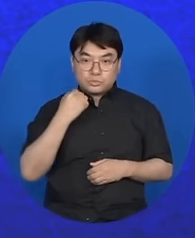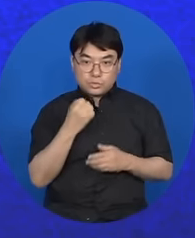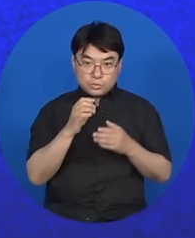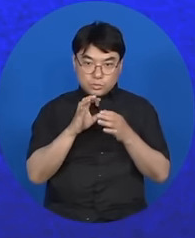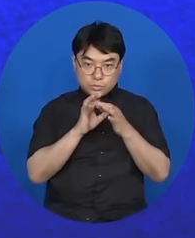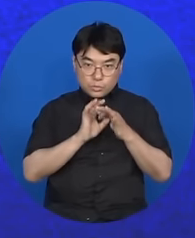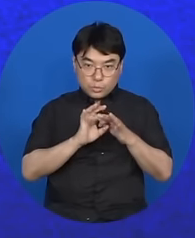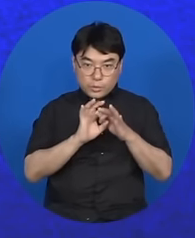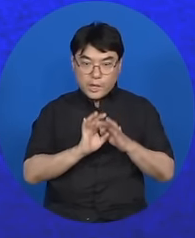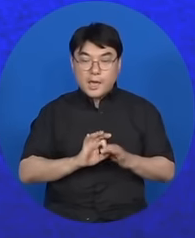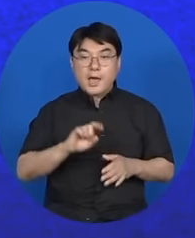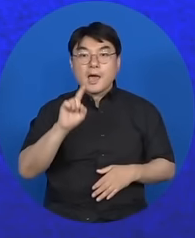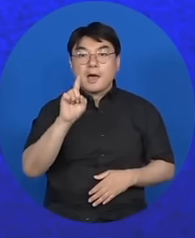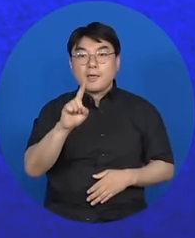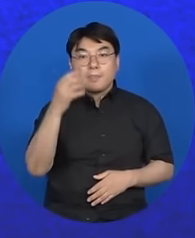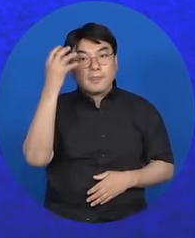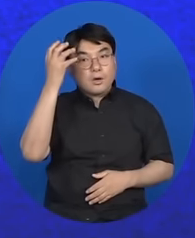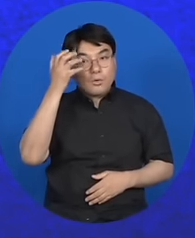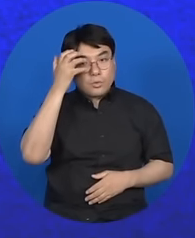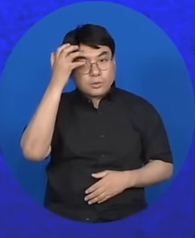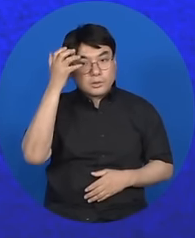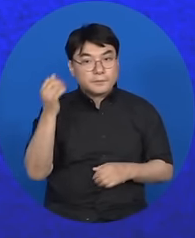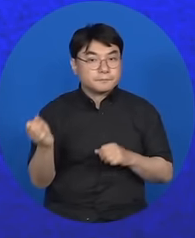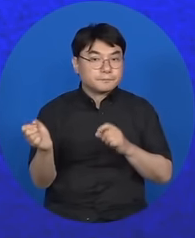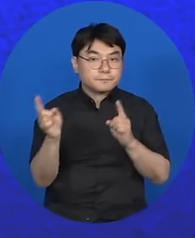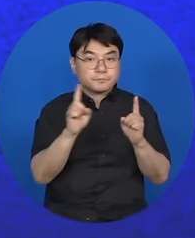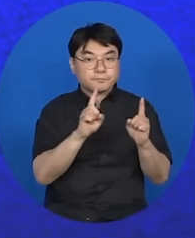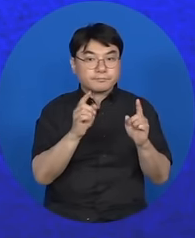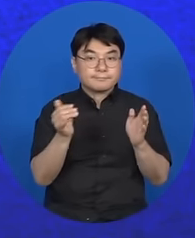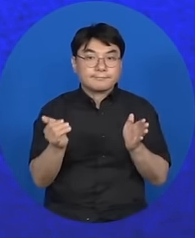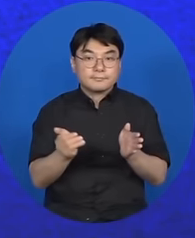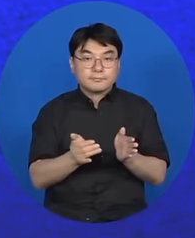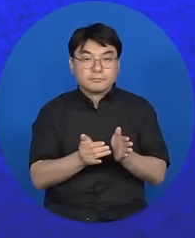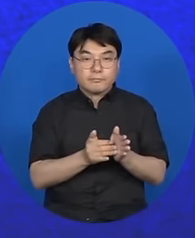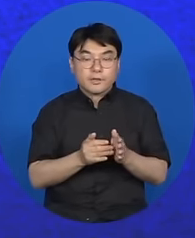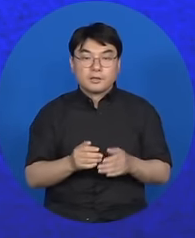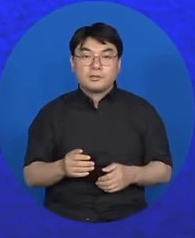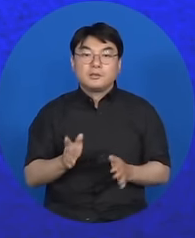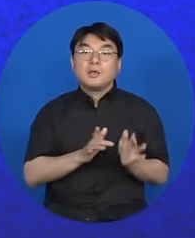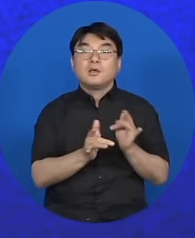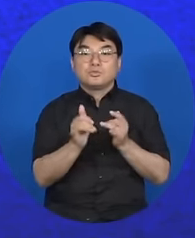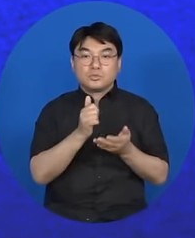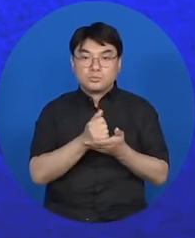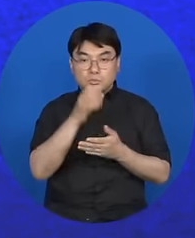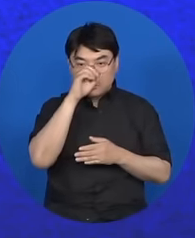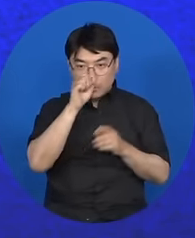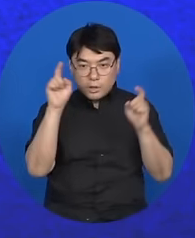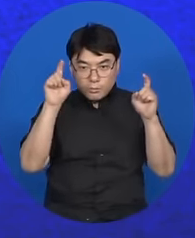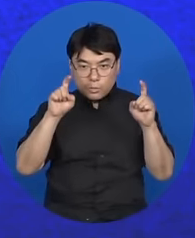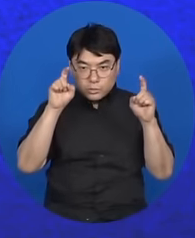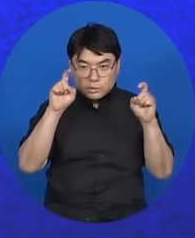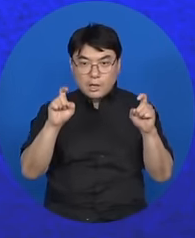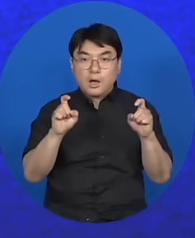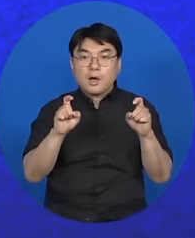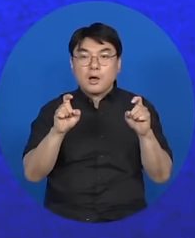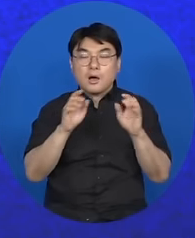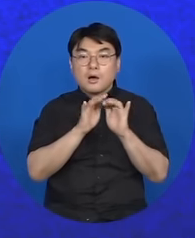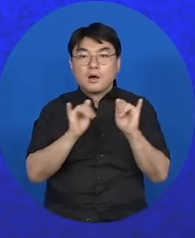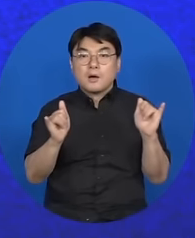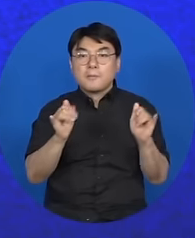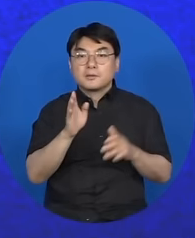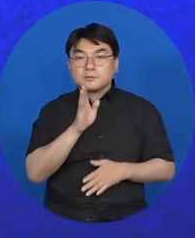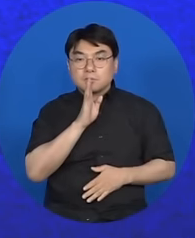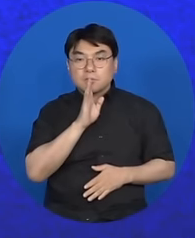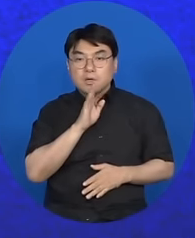영혼이 살아나게 된다는 것이죠. 예수님께서도 선한 목자시잖아요. 요한복음 4장에 보니까 이런 얘기를